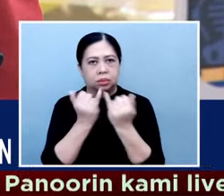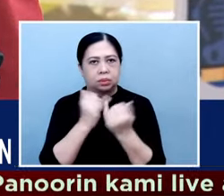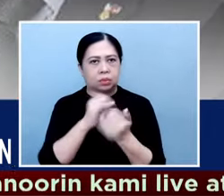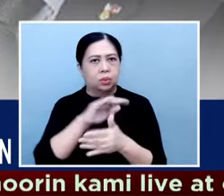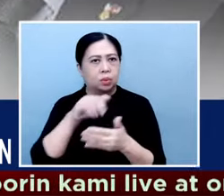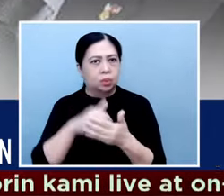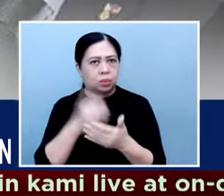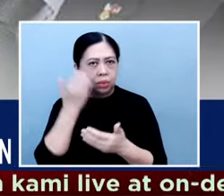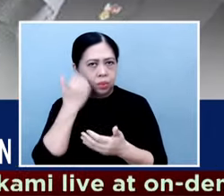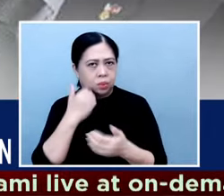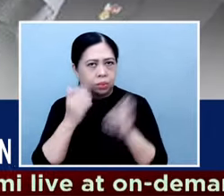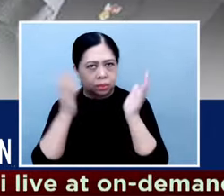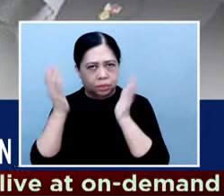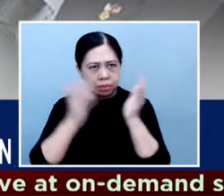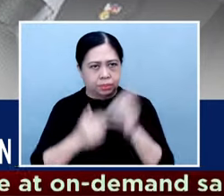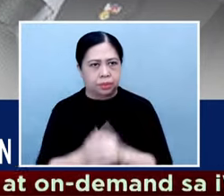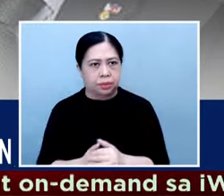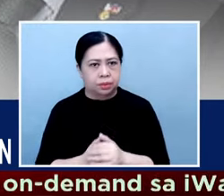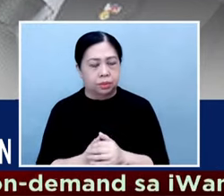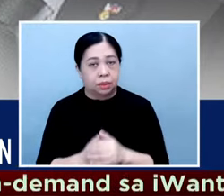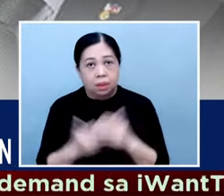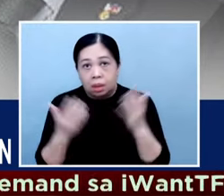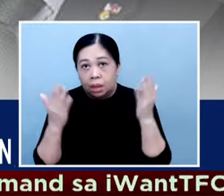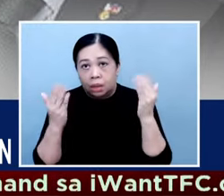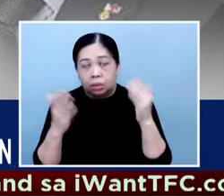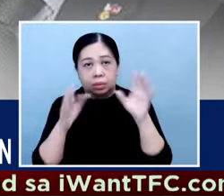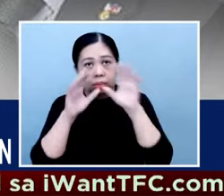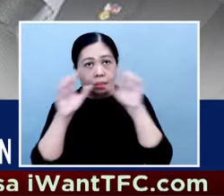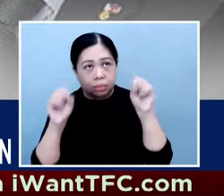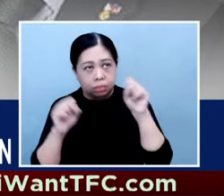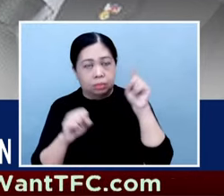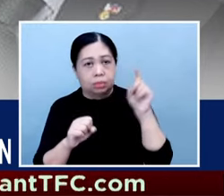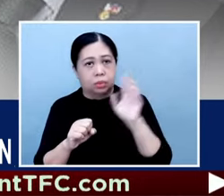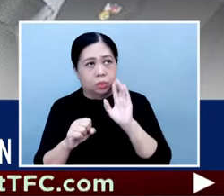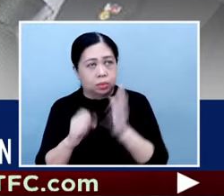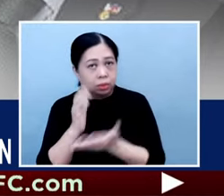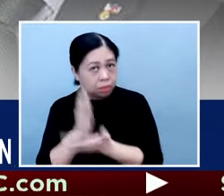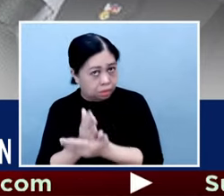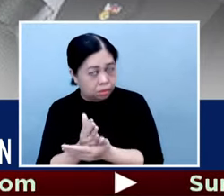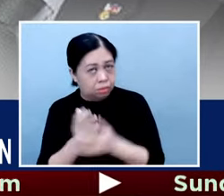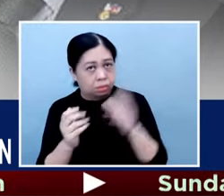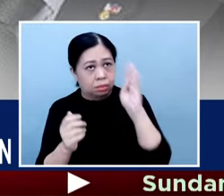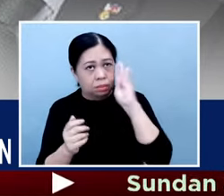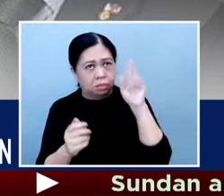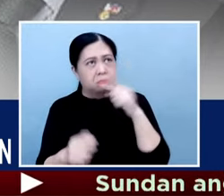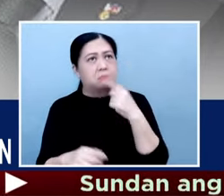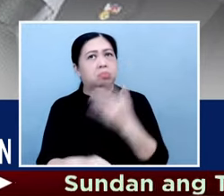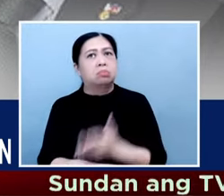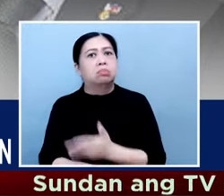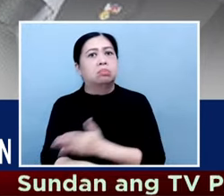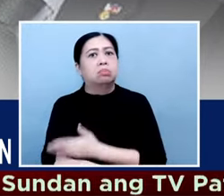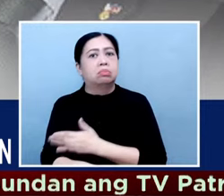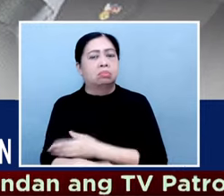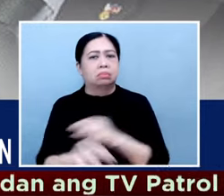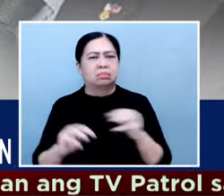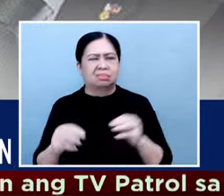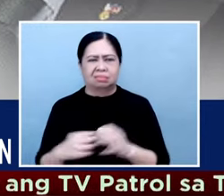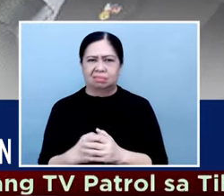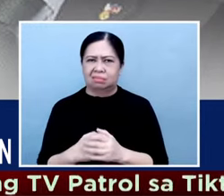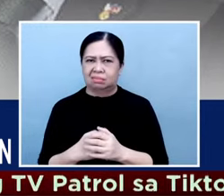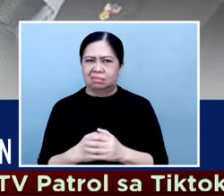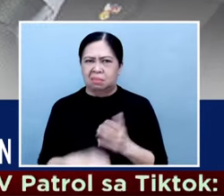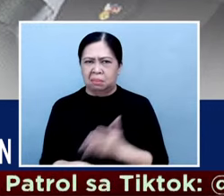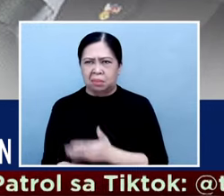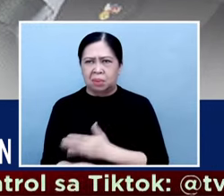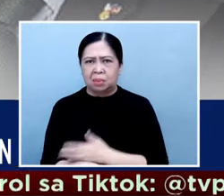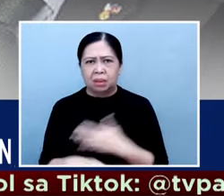kakulangan nito. I hope that the president will stop it. Sabi niya, nag-improve yung management. Eh, yung improvement, wala